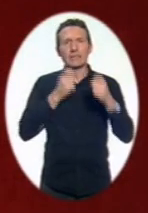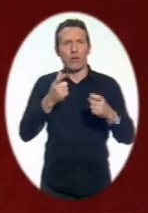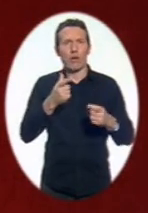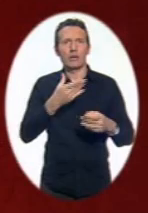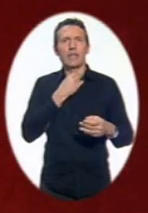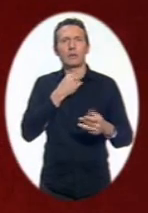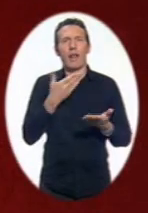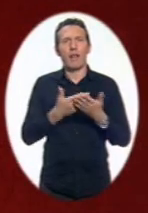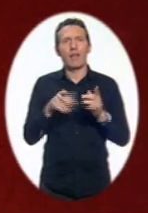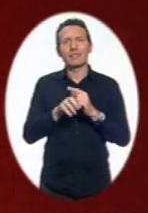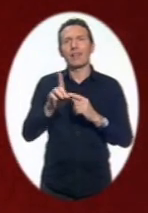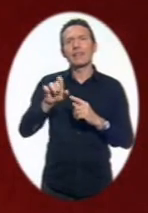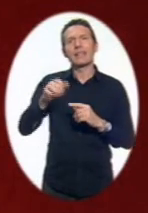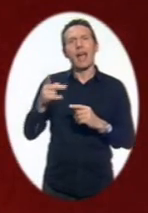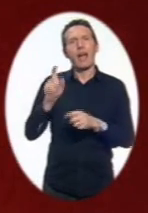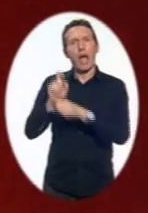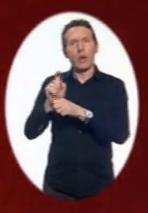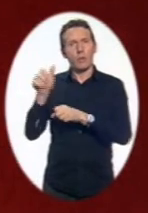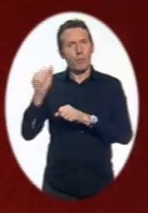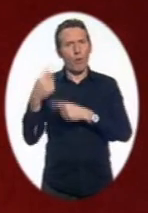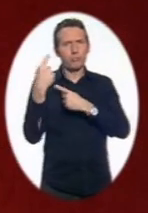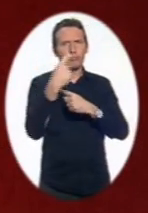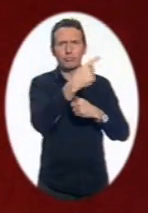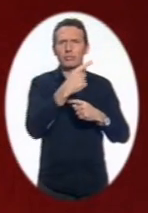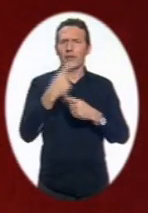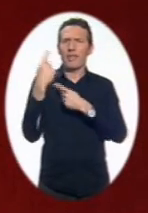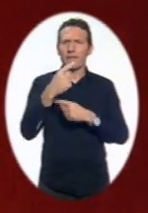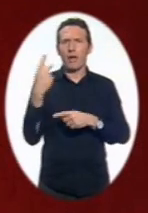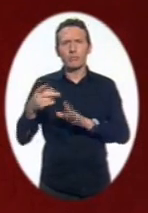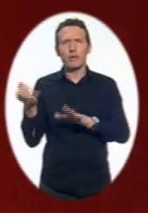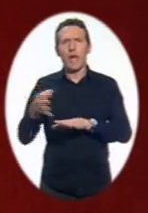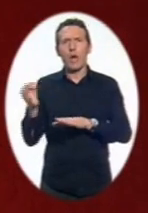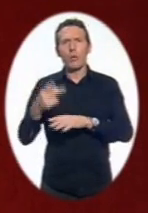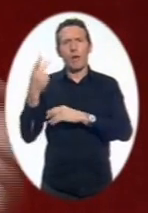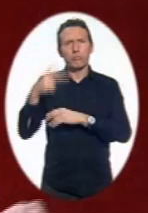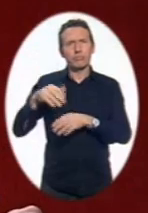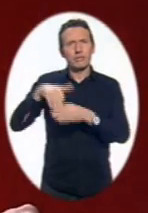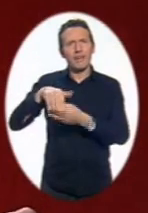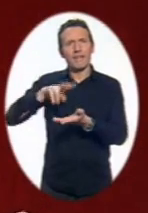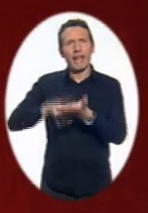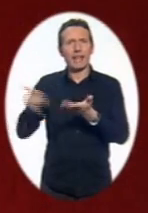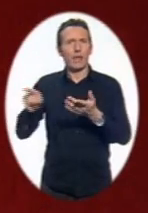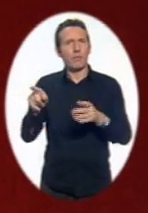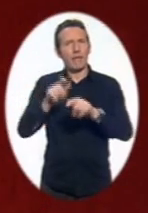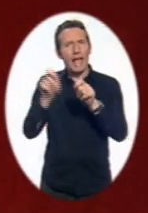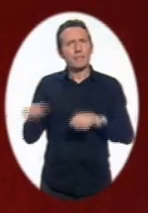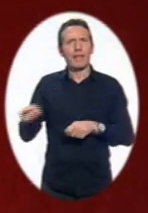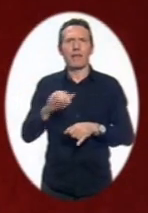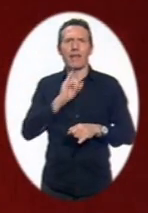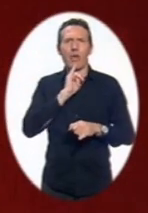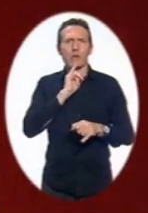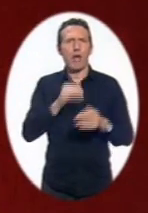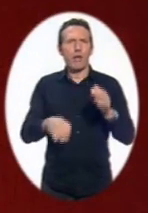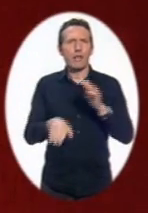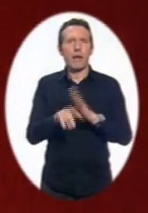cause de Dominique stroskanan il doit pouvoir se défendre donner ses arguments sa vérité et dans le respect de la PR tion d'innocence mais quels que